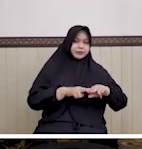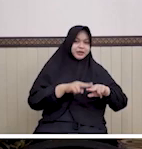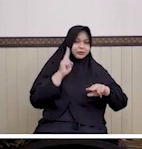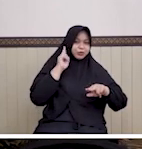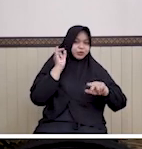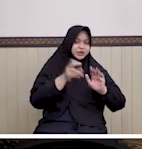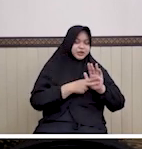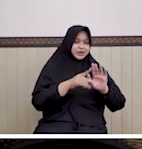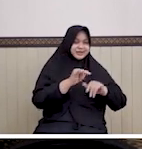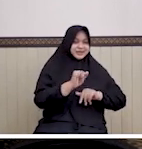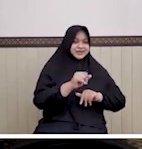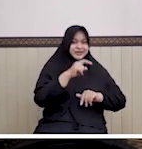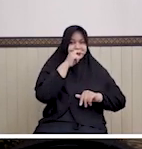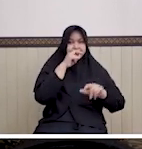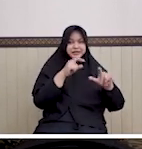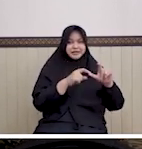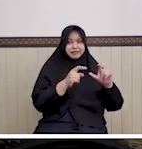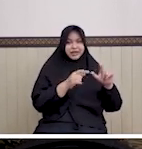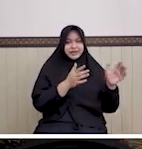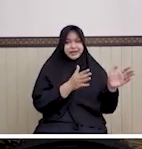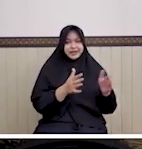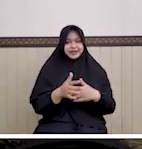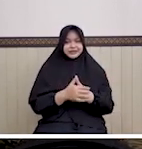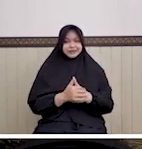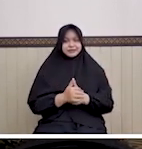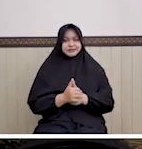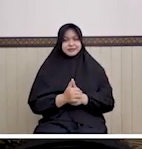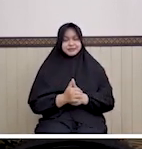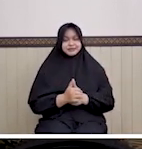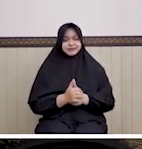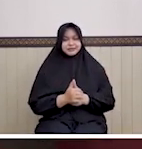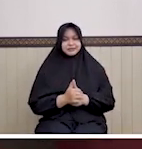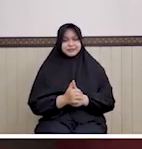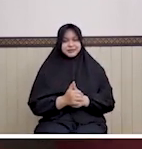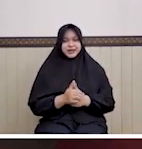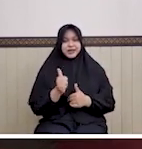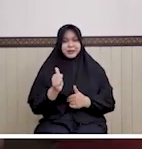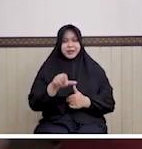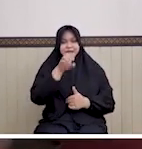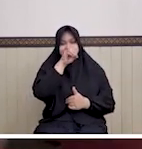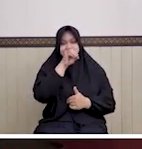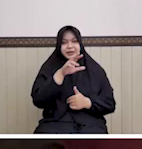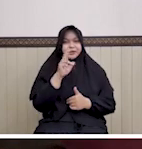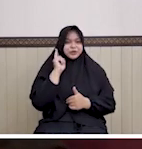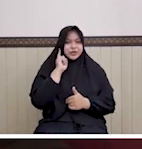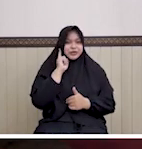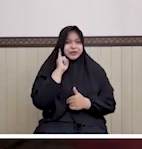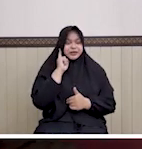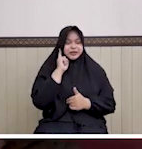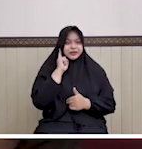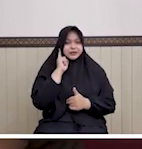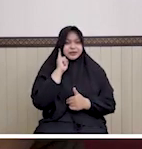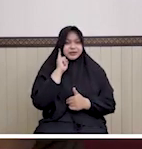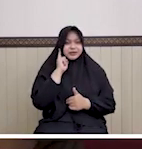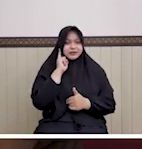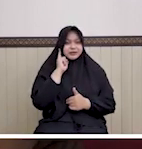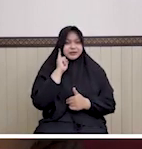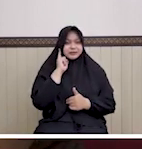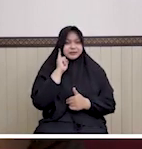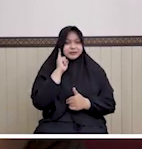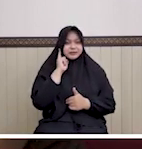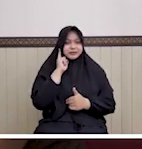poin di dan Pak Safei Revansa nyambung apa yang disampaikan bosan tile di kalau